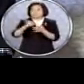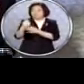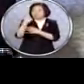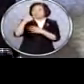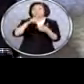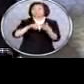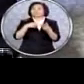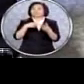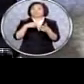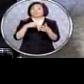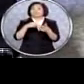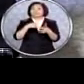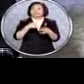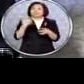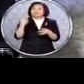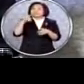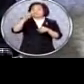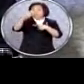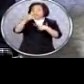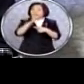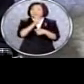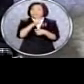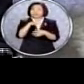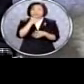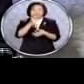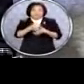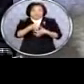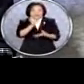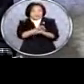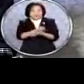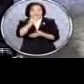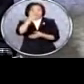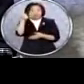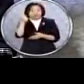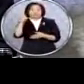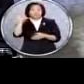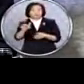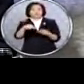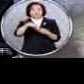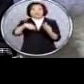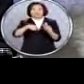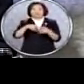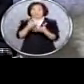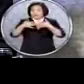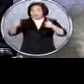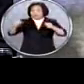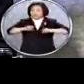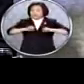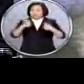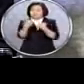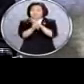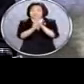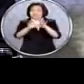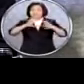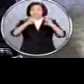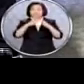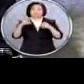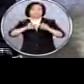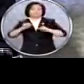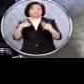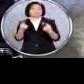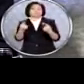建设，就照我年初所讲的，更便宜、更快速、更方便，因为网络的竞争力就代表着国家竞争